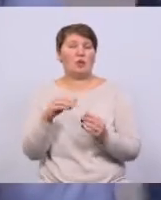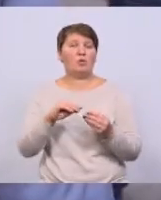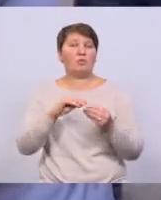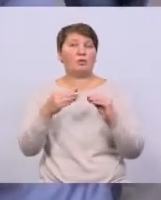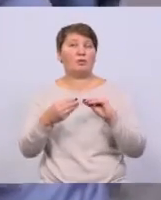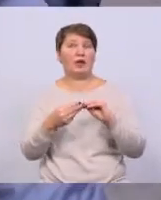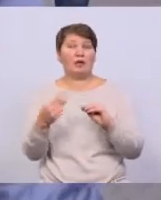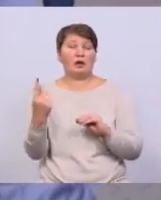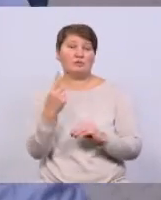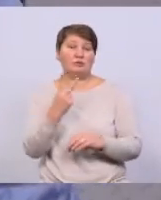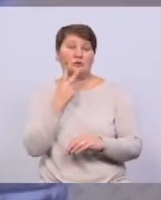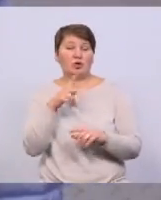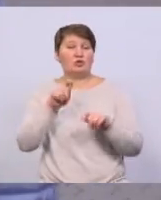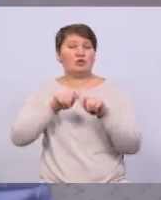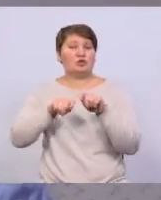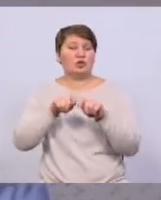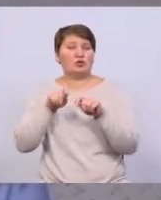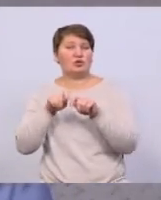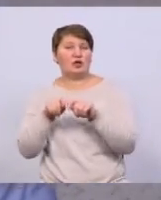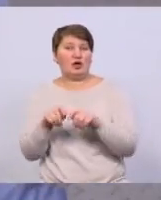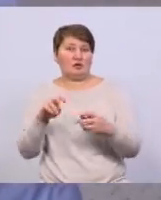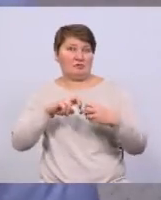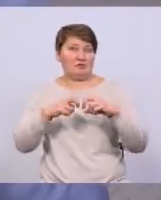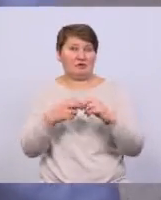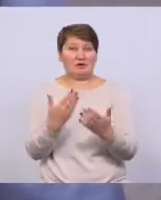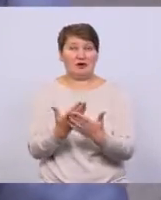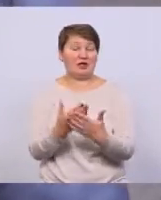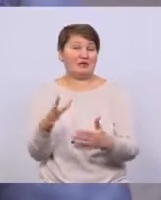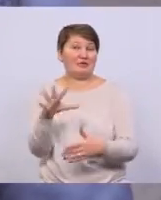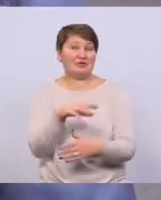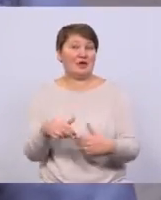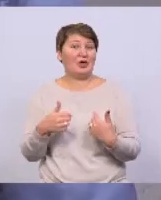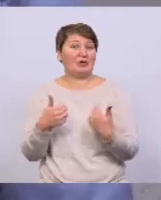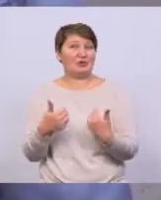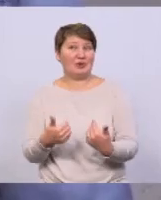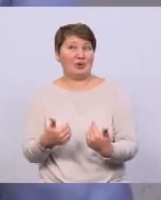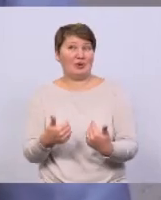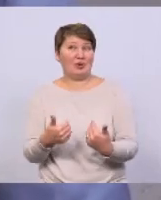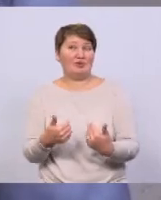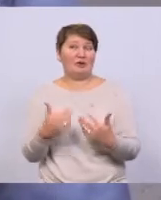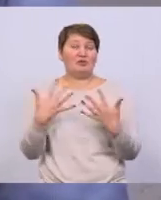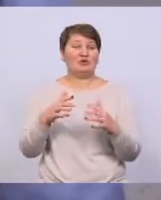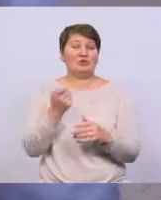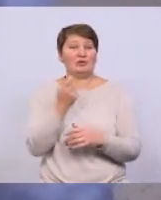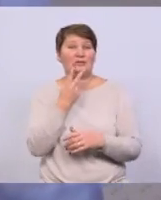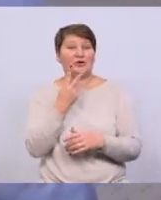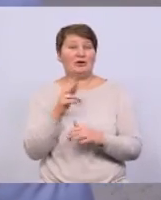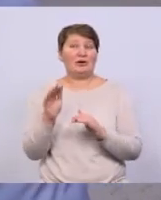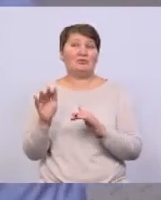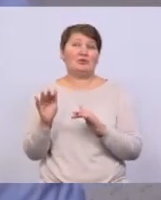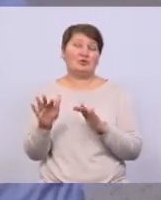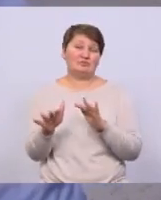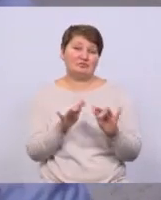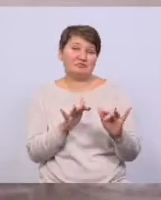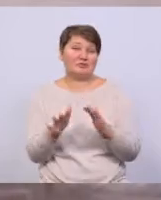погляду досліджуємо, наче в Івано-Франківську все добре. А там, куди не подивись, вже щось або рухається, або вже є якась